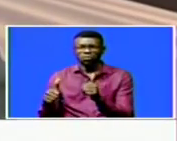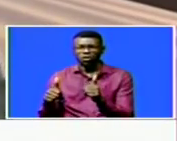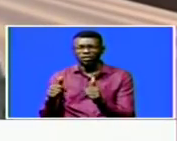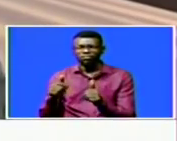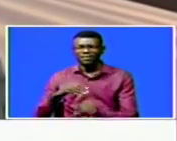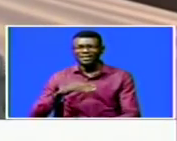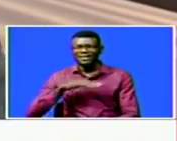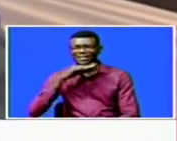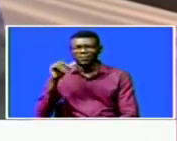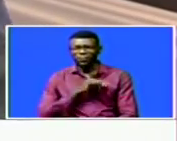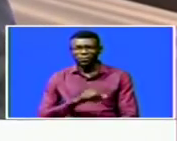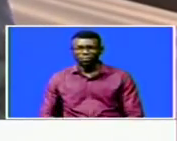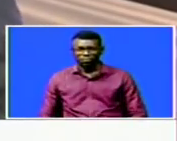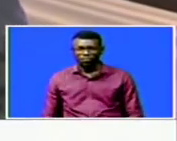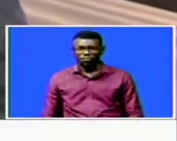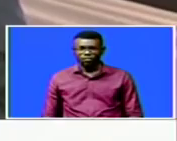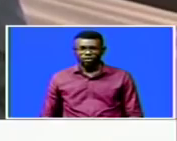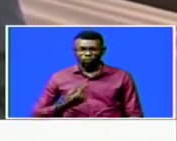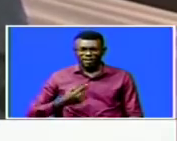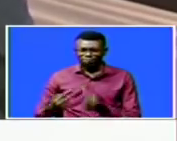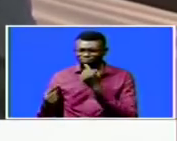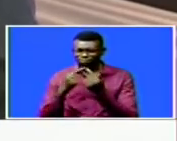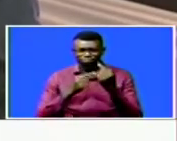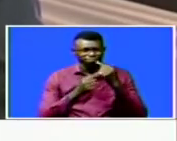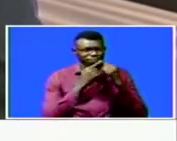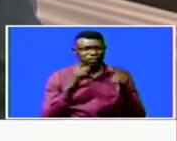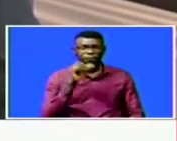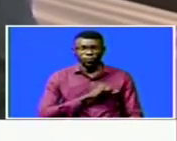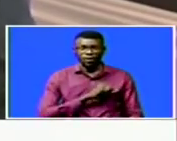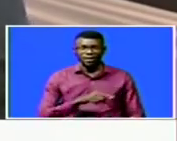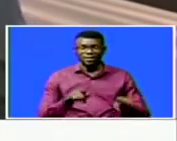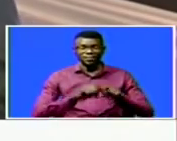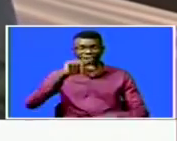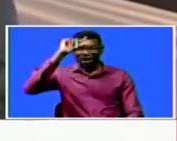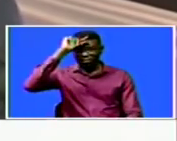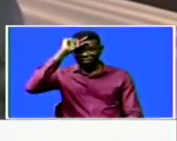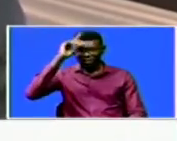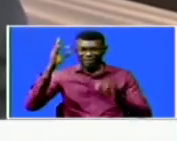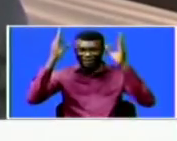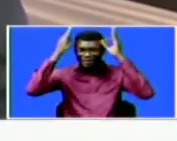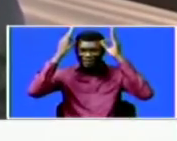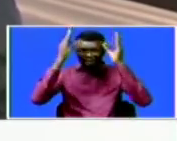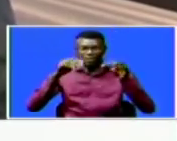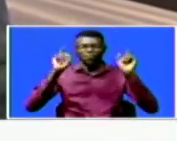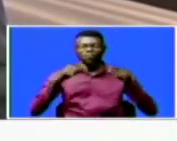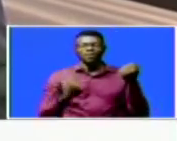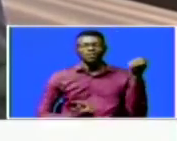kumchukua. Na tumeongea na tumesema kama serikali tutasaidia.